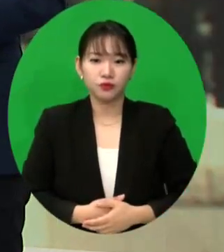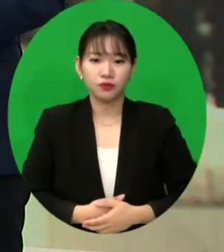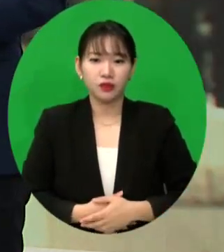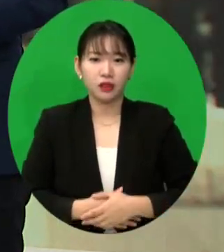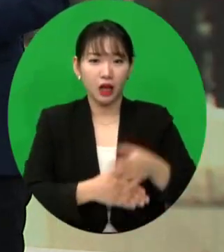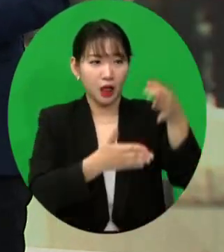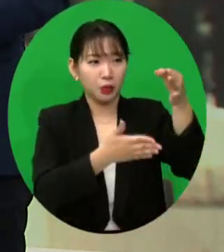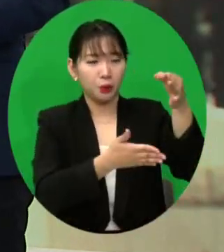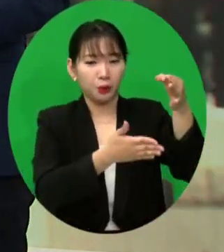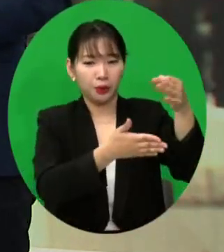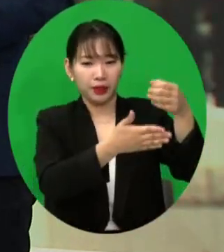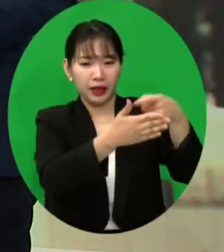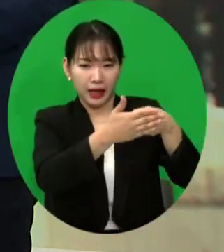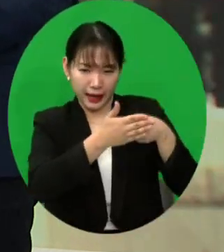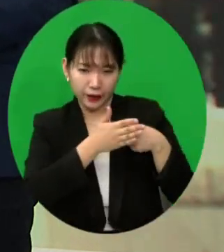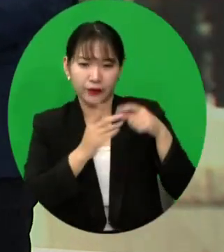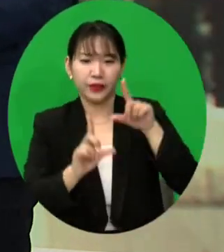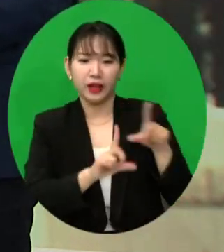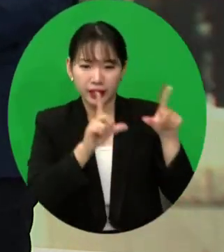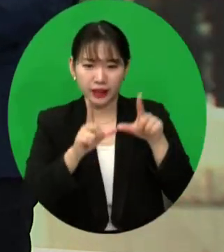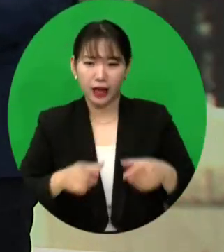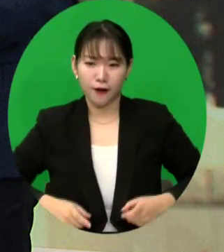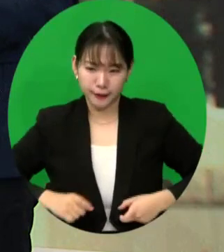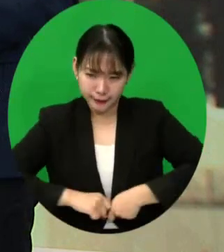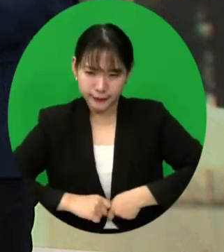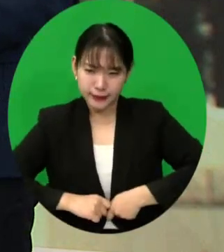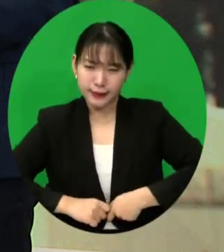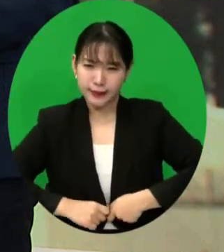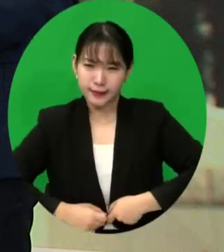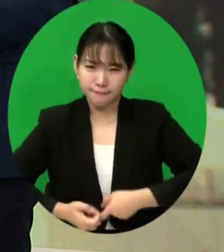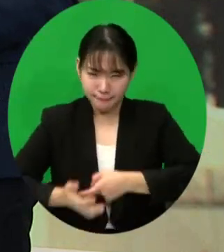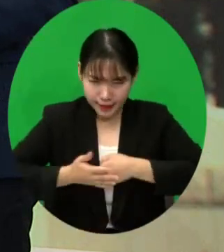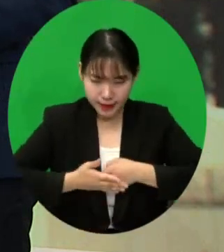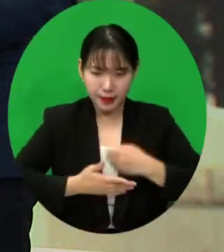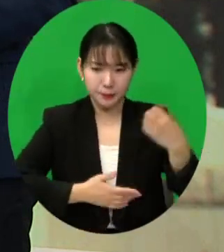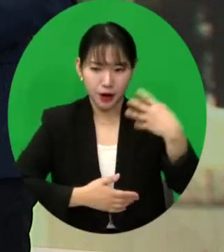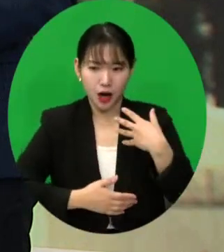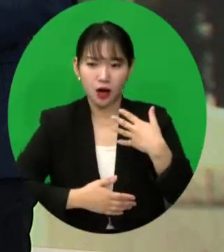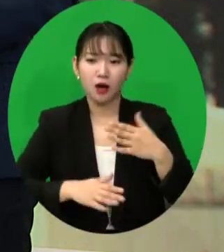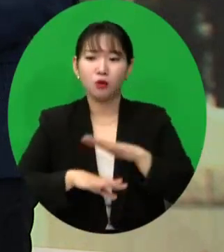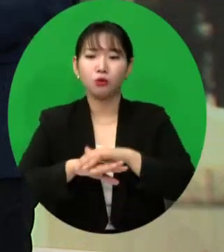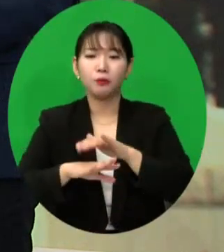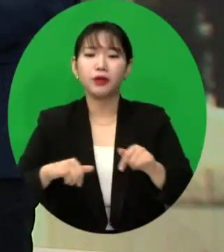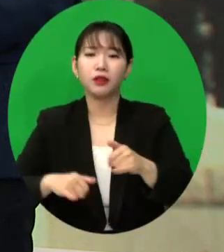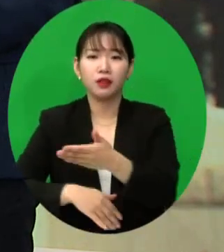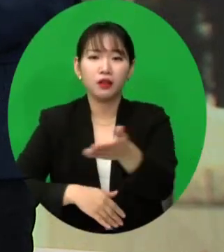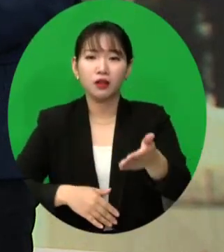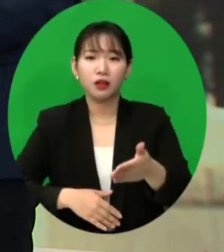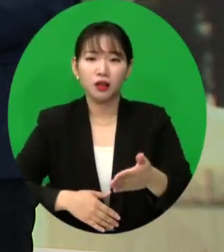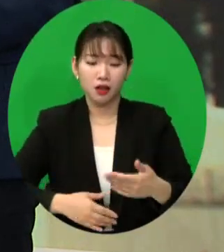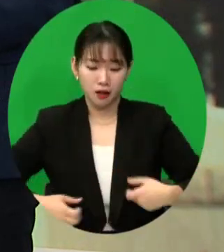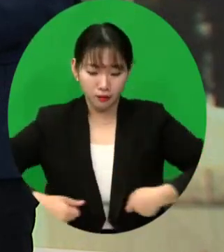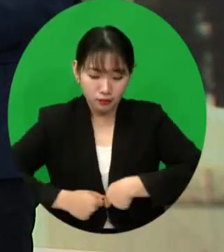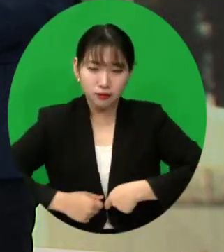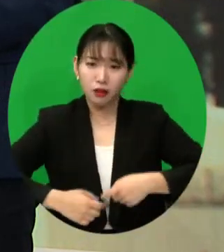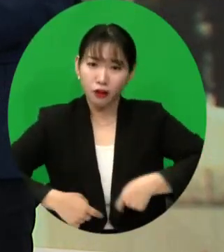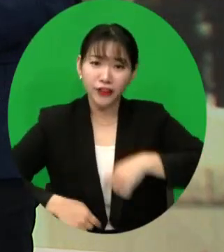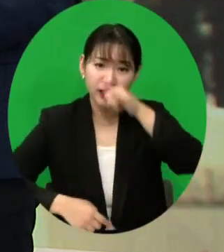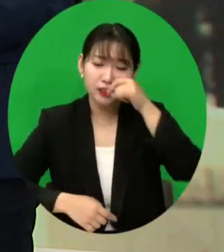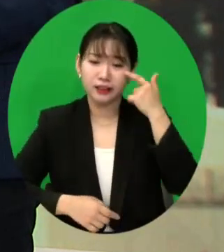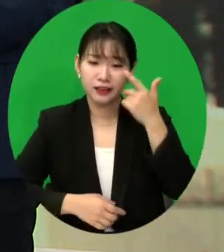재정을 아껴서 살겠다. 허리띠 전라매자 이야기를 하고 있습니다. 우리 농민들 전라매는 허리띠라도